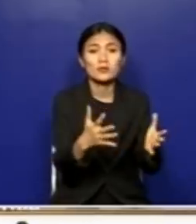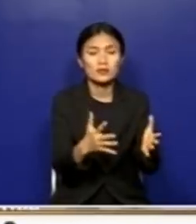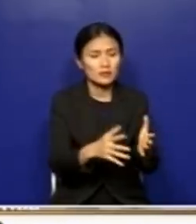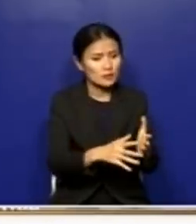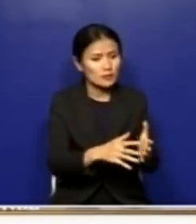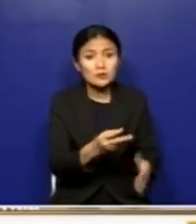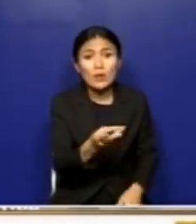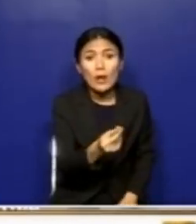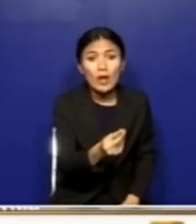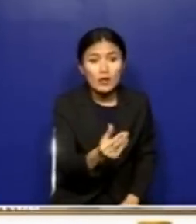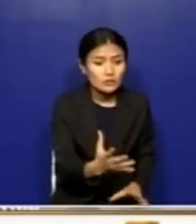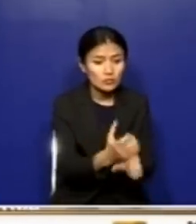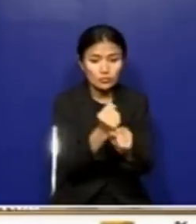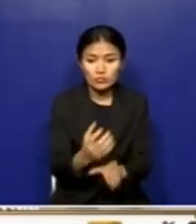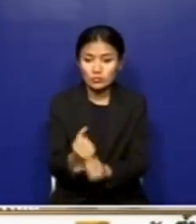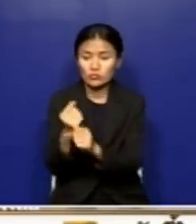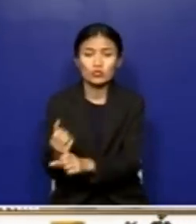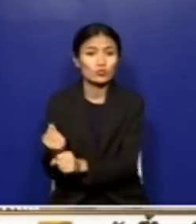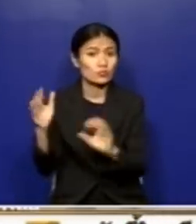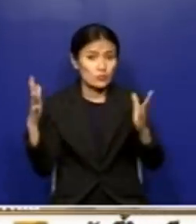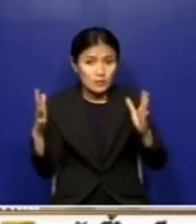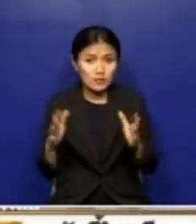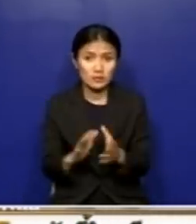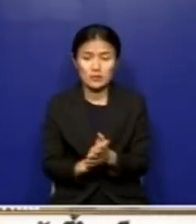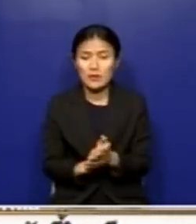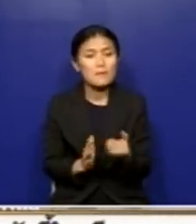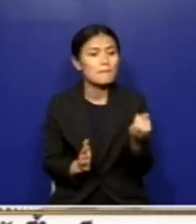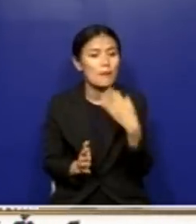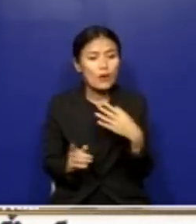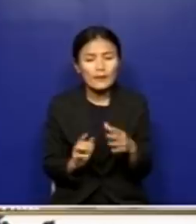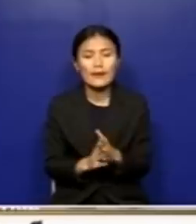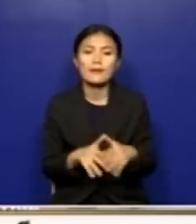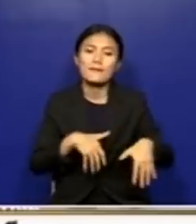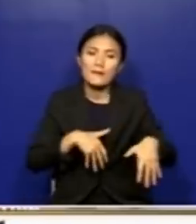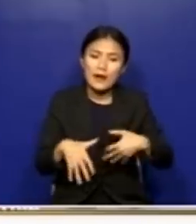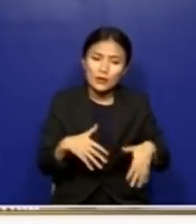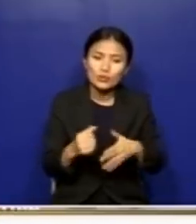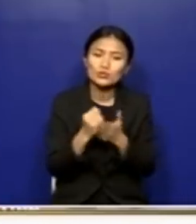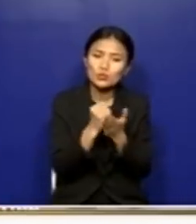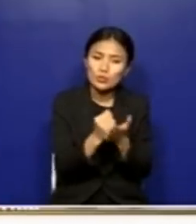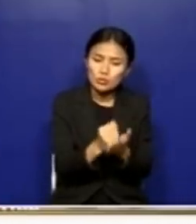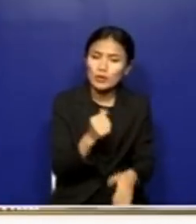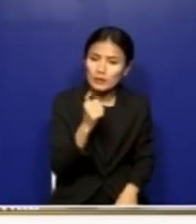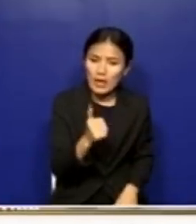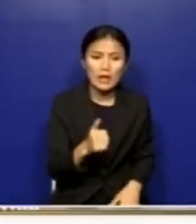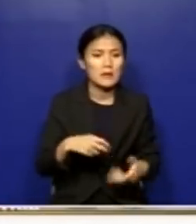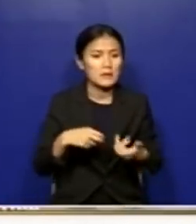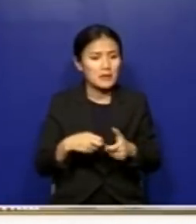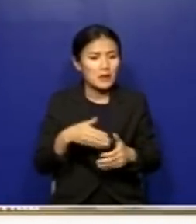ดถ้ ไม่ไดระบุไ้ มีแตบอกว ประชาชนได้รการเยีว ยาและอุปษัครkr ไม่สามารถโอนเงินได้